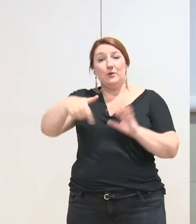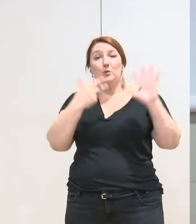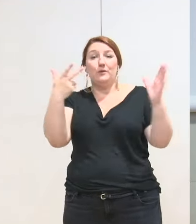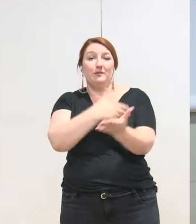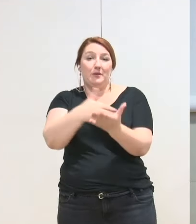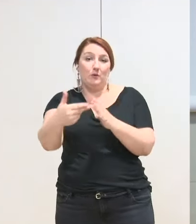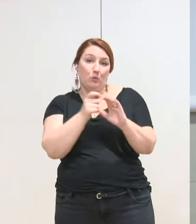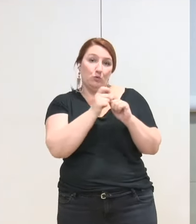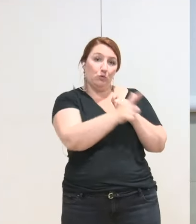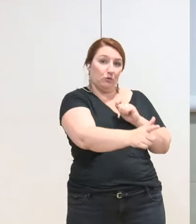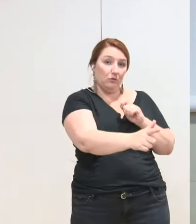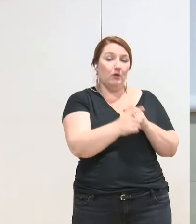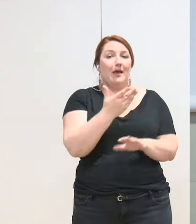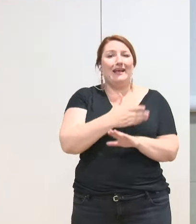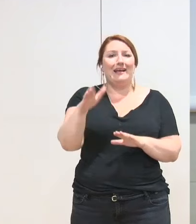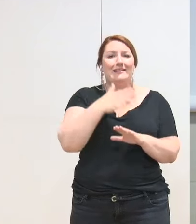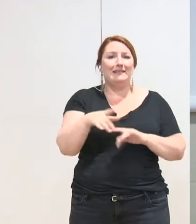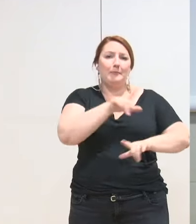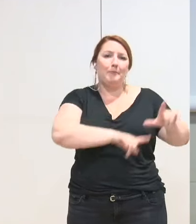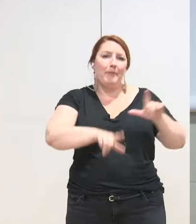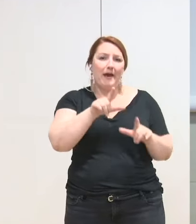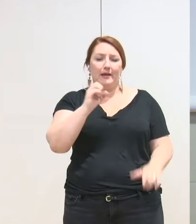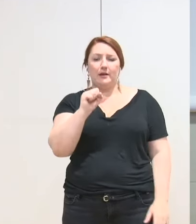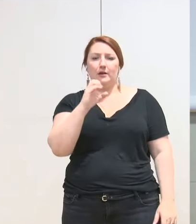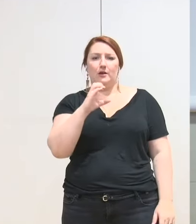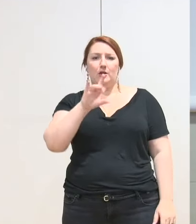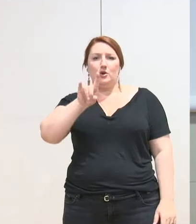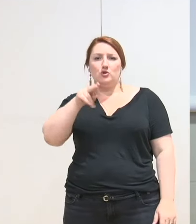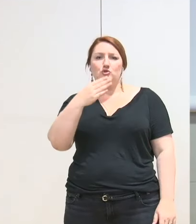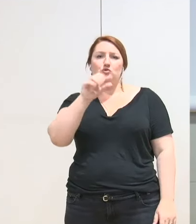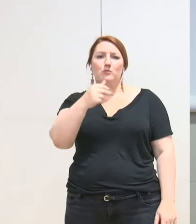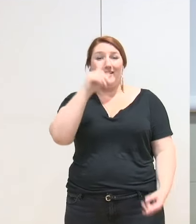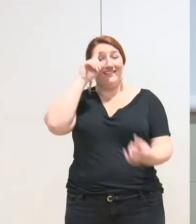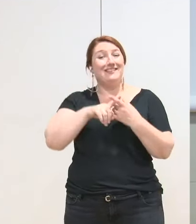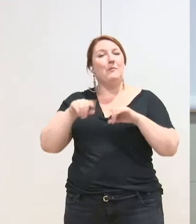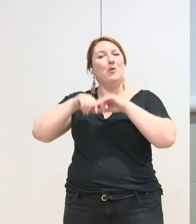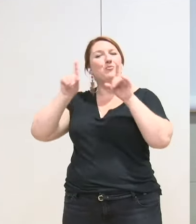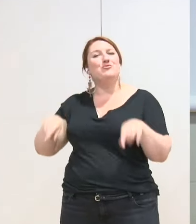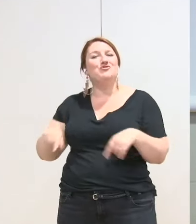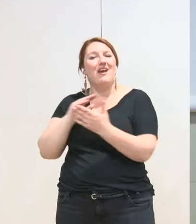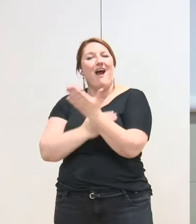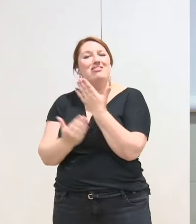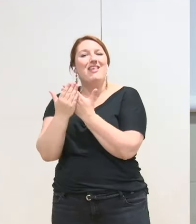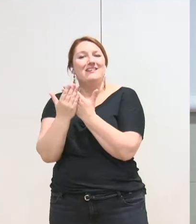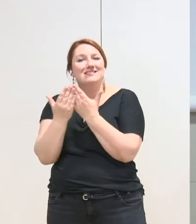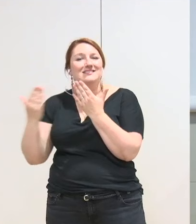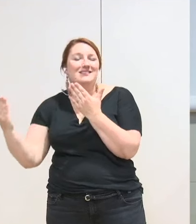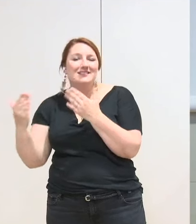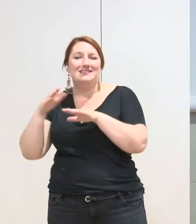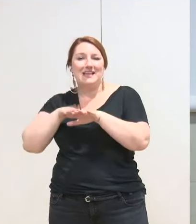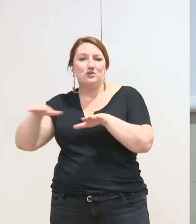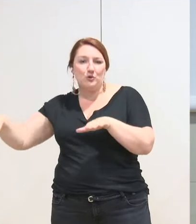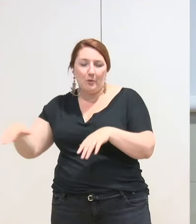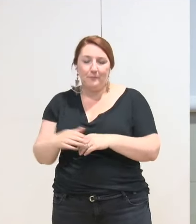remboursement du crédit by Schuman en provenance du budget annexe stationnement l'attribution de compensation